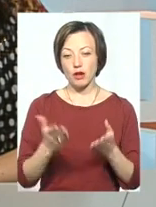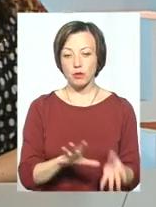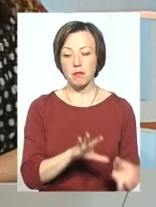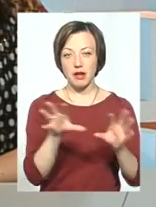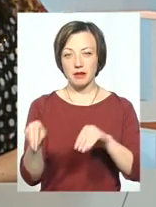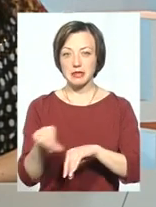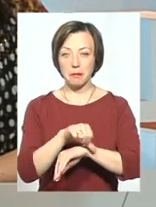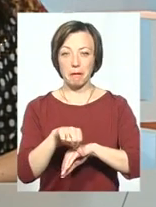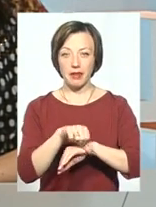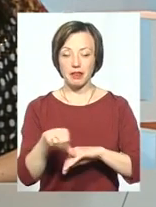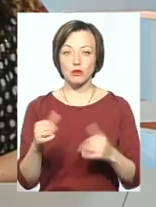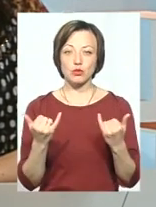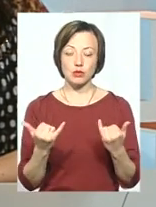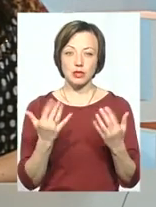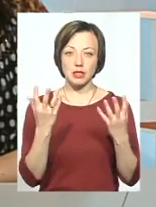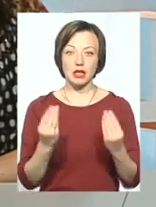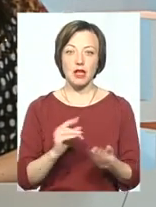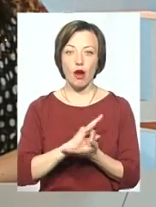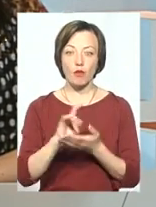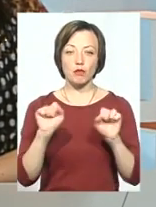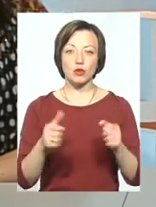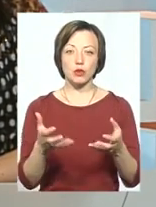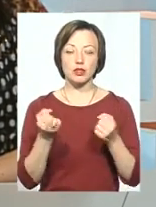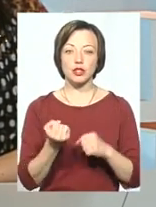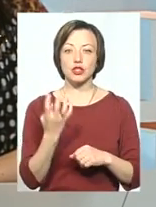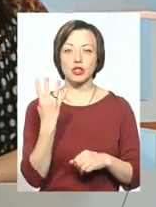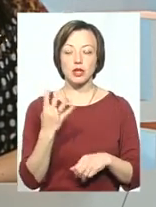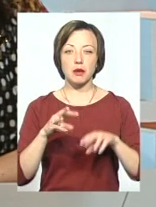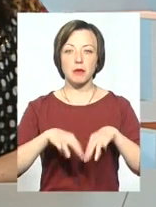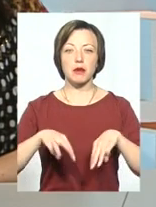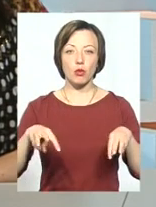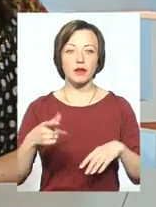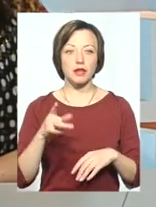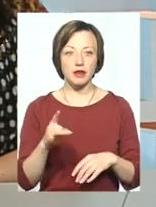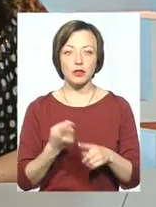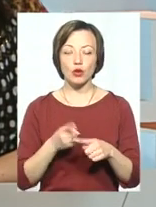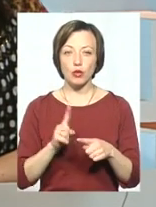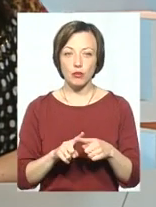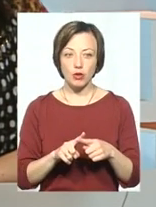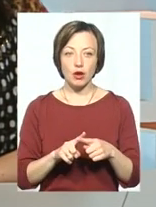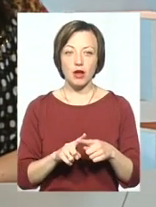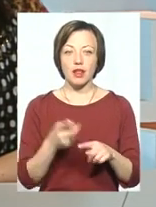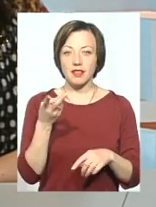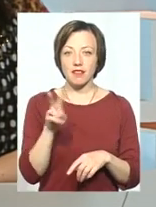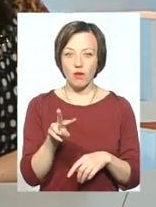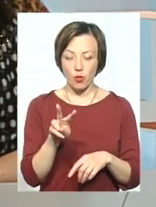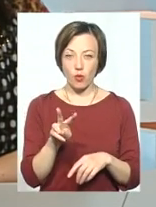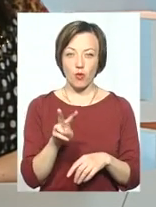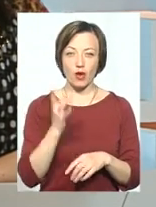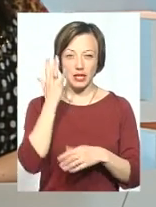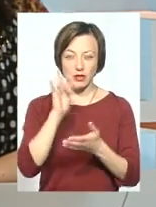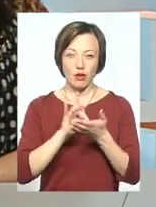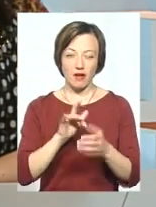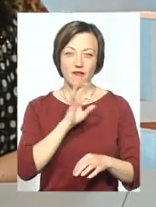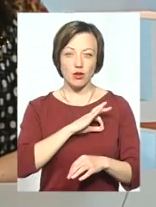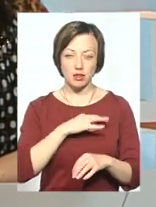митницю, то на сьогоднішній день аеропорт міг би отримати близько 4 млн грн. І тому двоцільове таке використання ми розглядаємо. Я